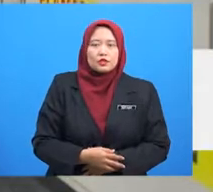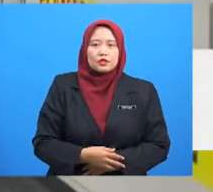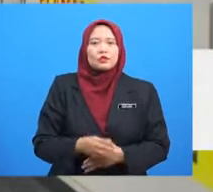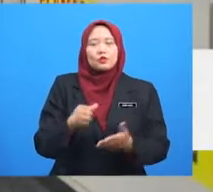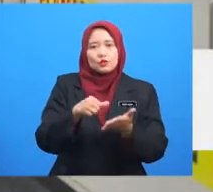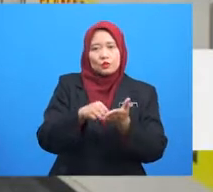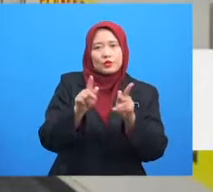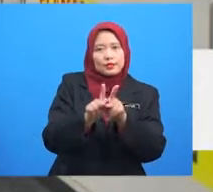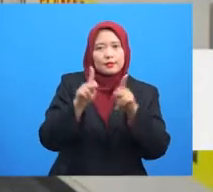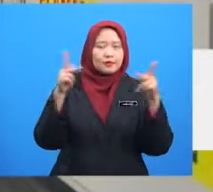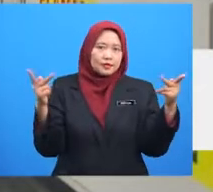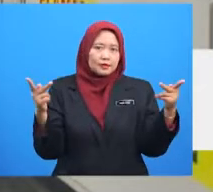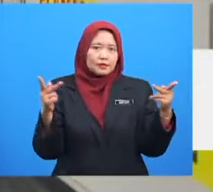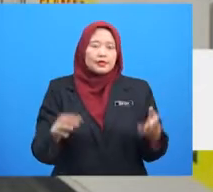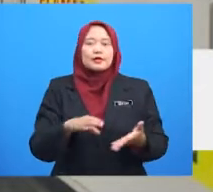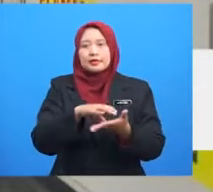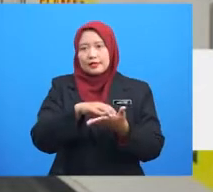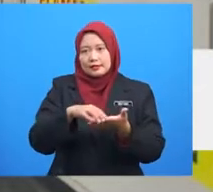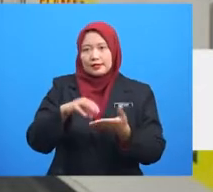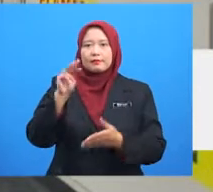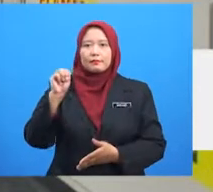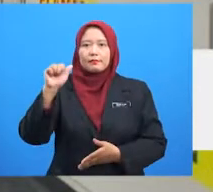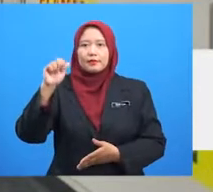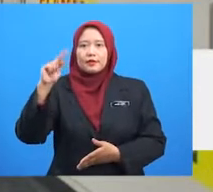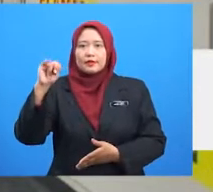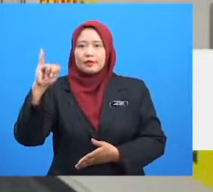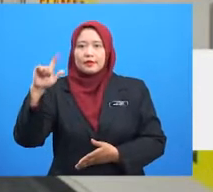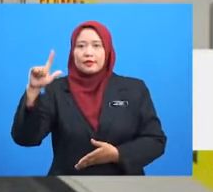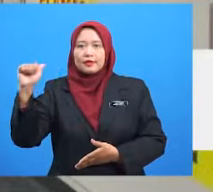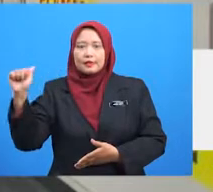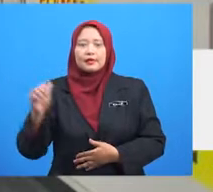Surat khabar, kad Manila,